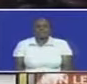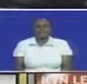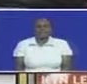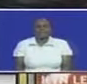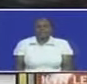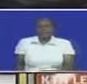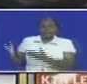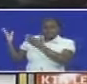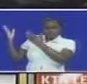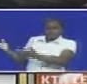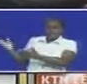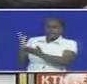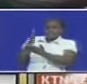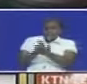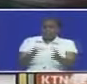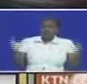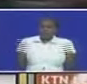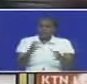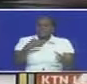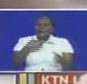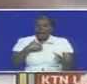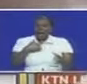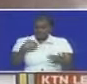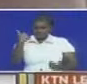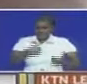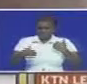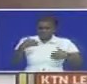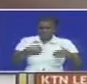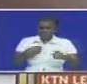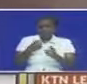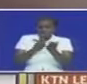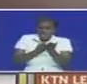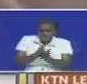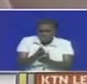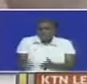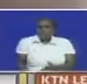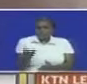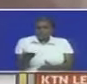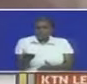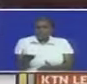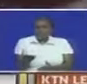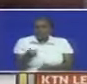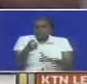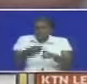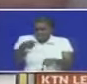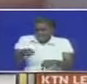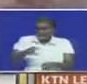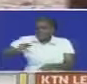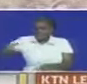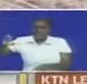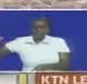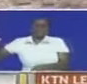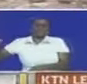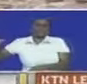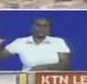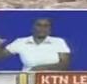Hawa ni baadhi tu ya wenyeji wanaoishi na makovu kutokana na milipuko iliyowakumba, na si kwingine bali chini ya mlima huu wa